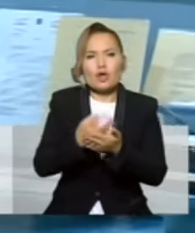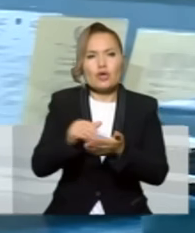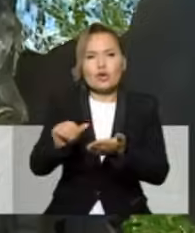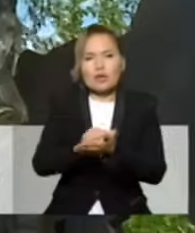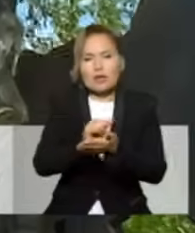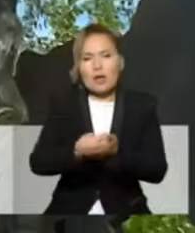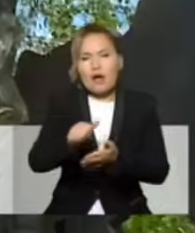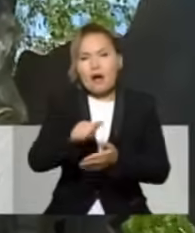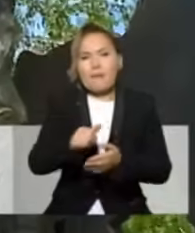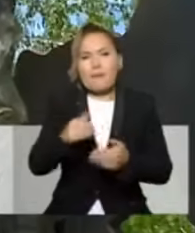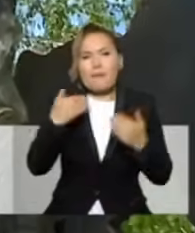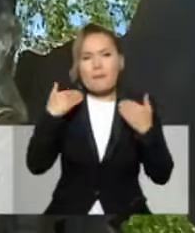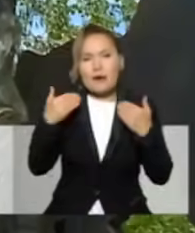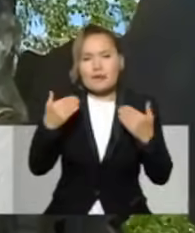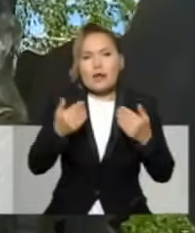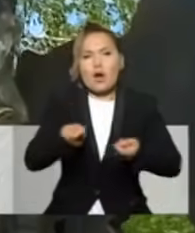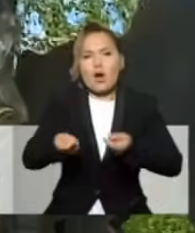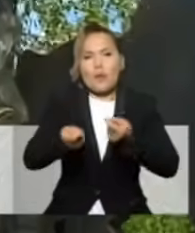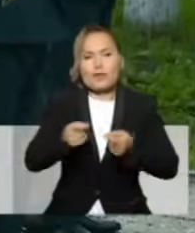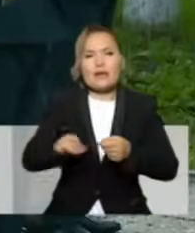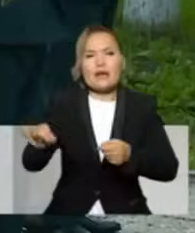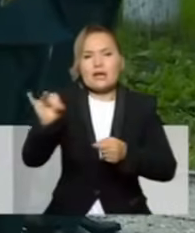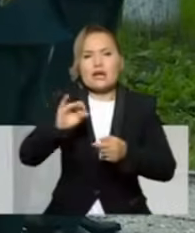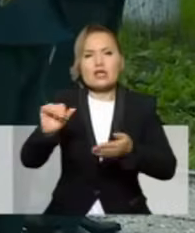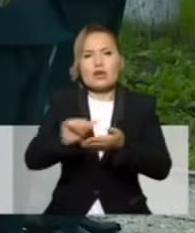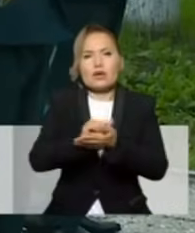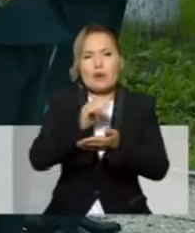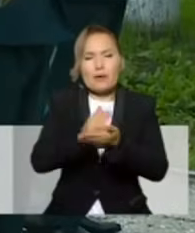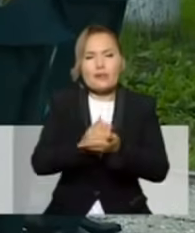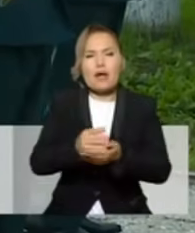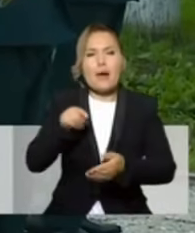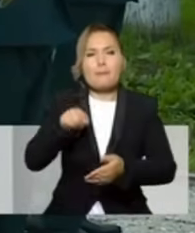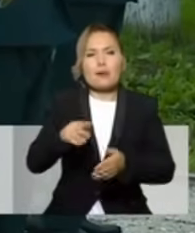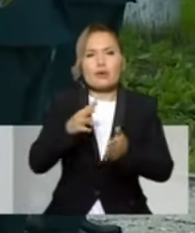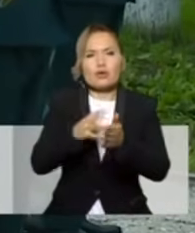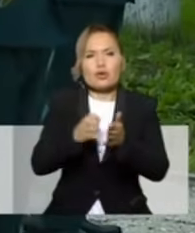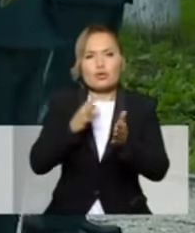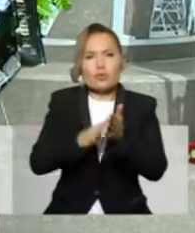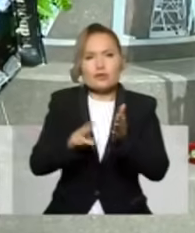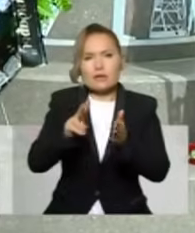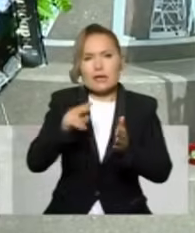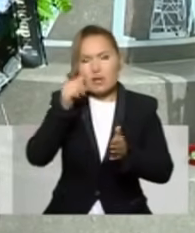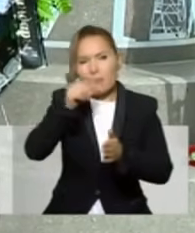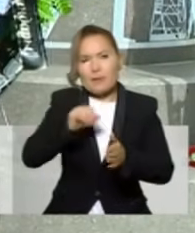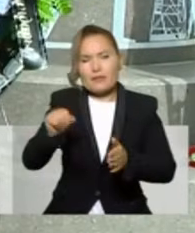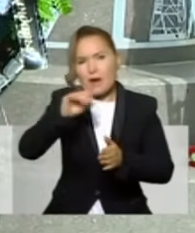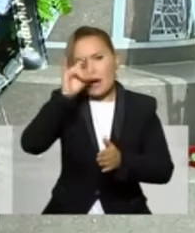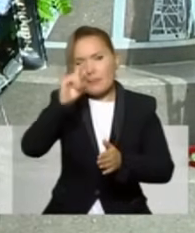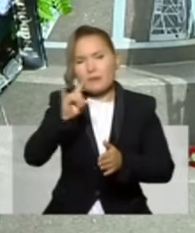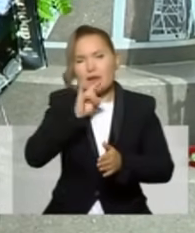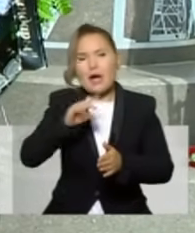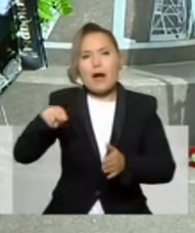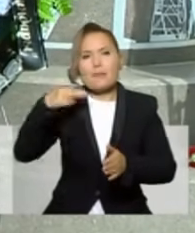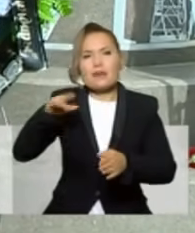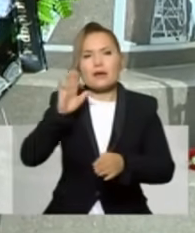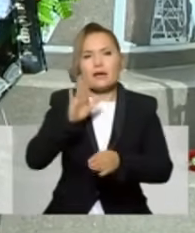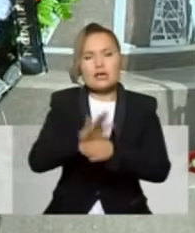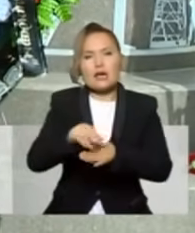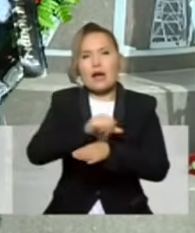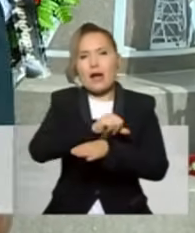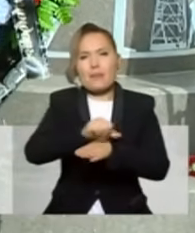мен батыр қолбасшылар туралы деректер бар. Айта өтейік, 1992 жылдың тамызында Қазақстан президентінің